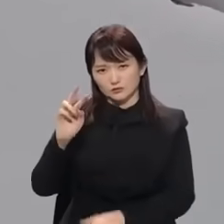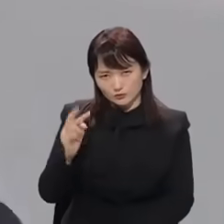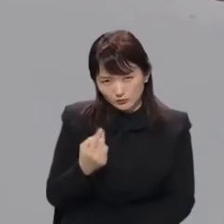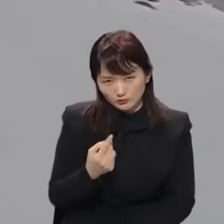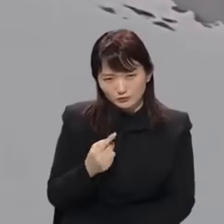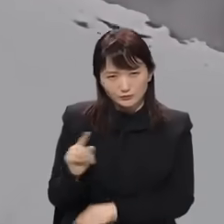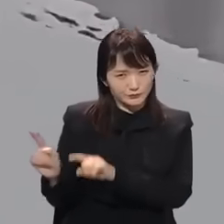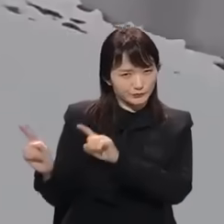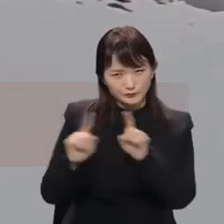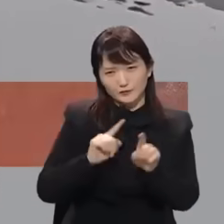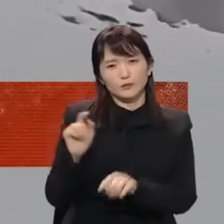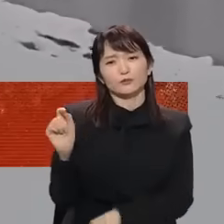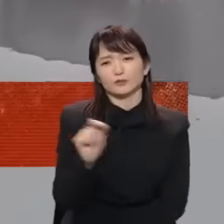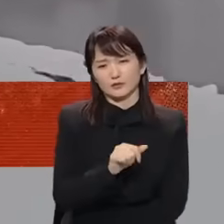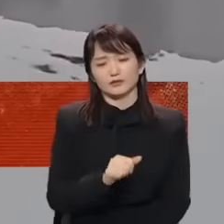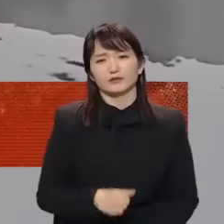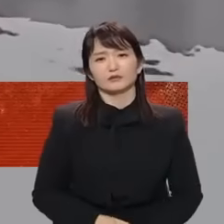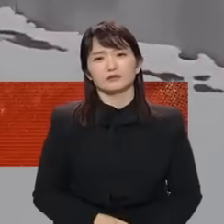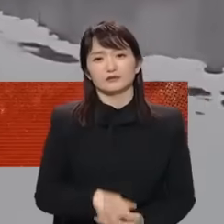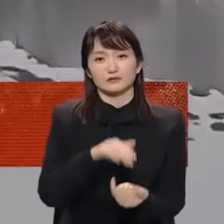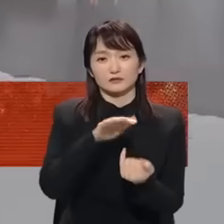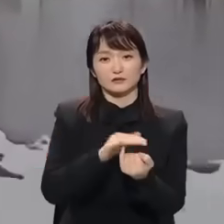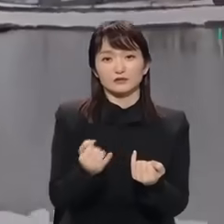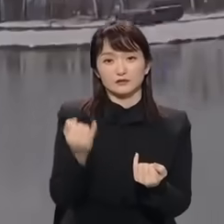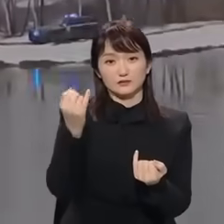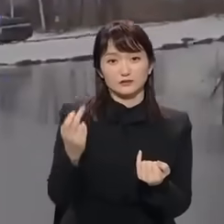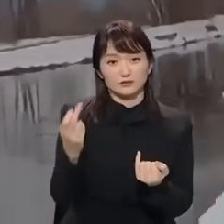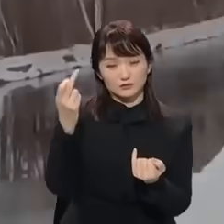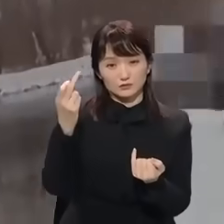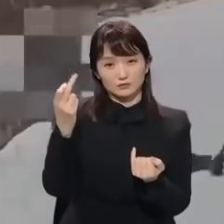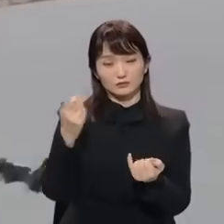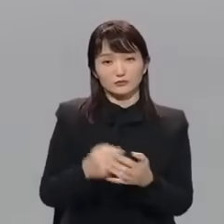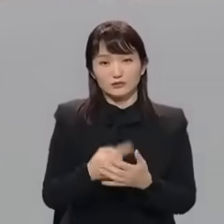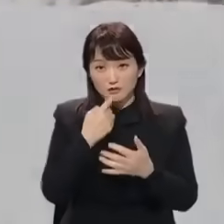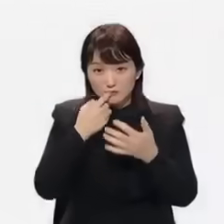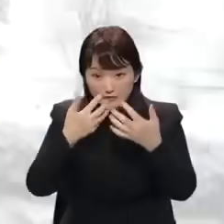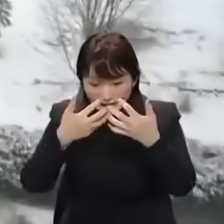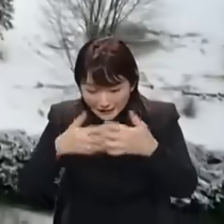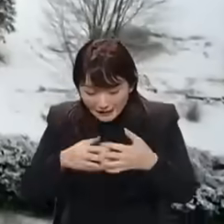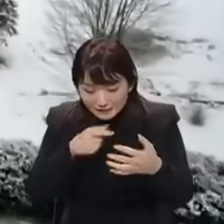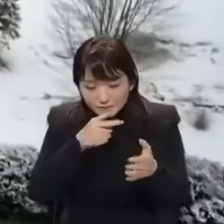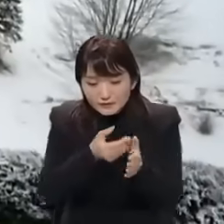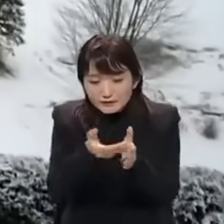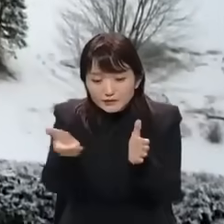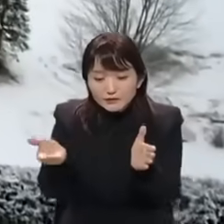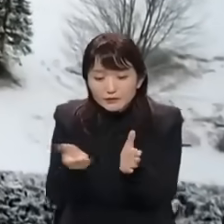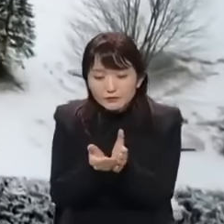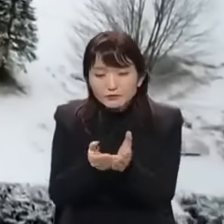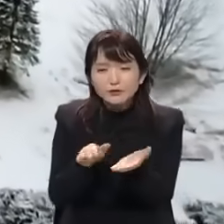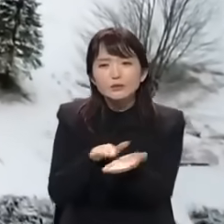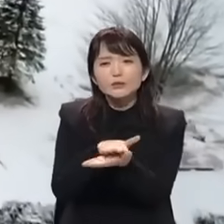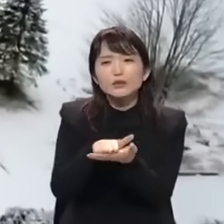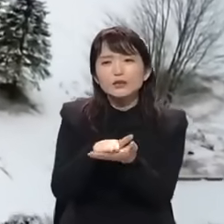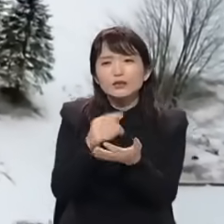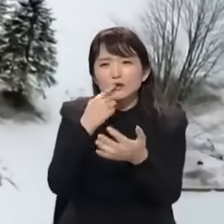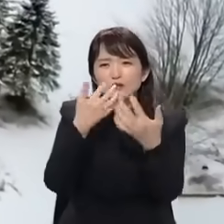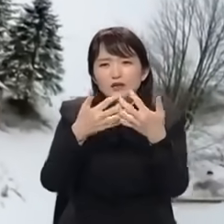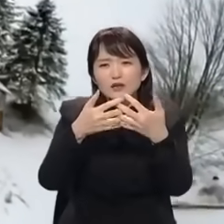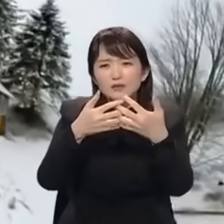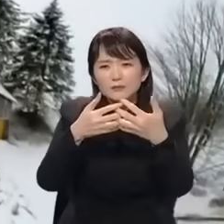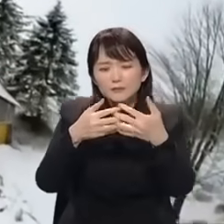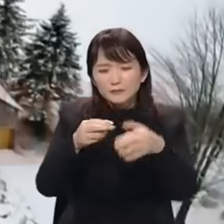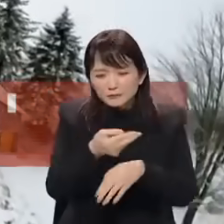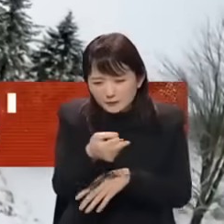만큼 회복도 빨랐다고 합니다. 이 소녀는 언니 오빠들과 살짝 얼어붙은 연못에서 놀다가요. 그만 얼음이 깨지면서 빠졌던